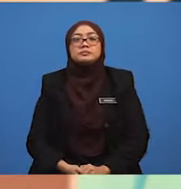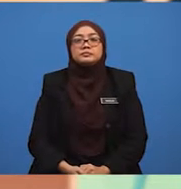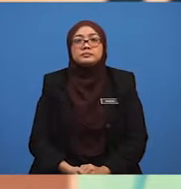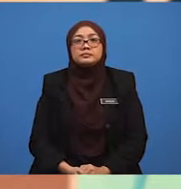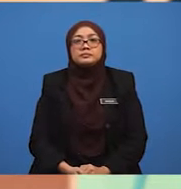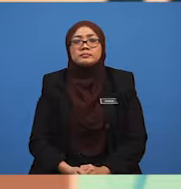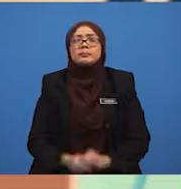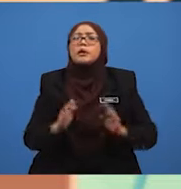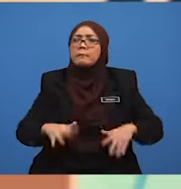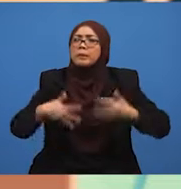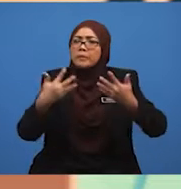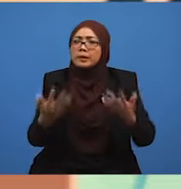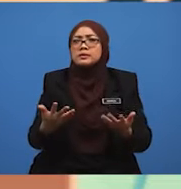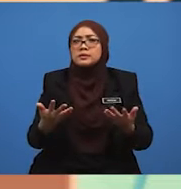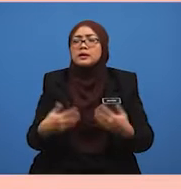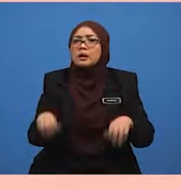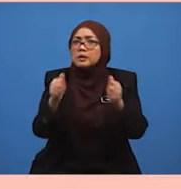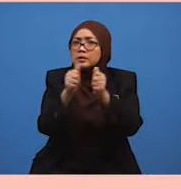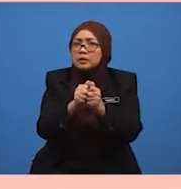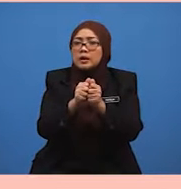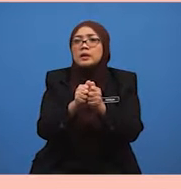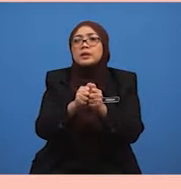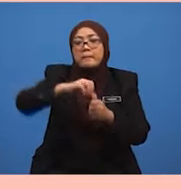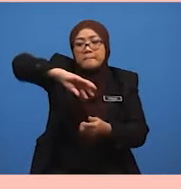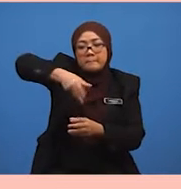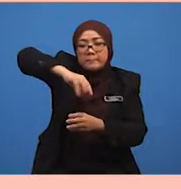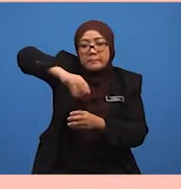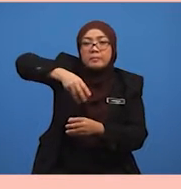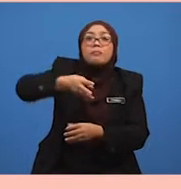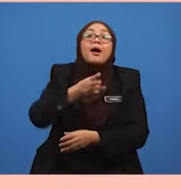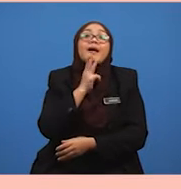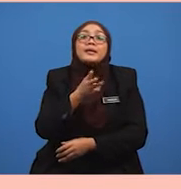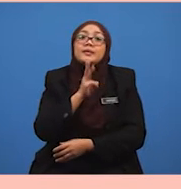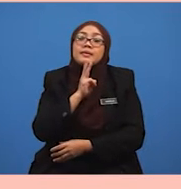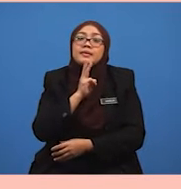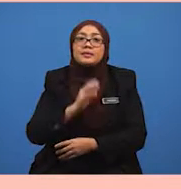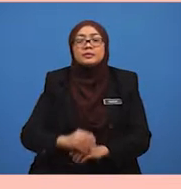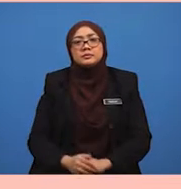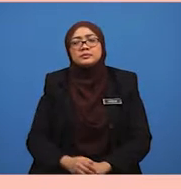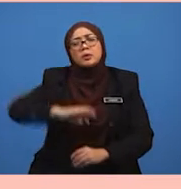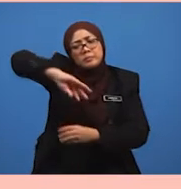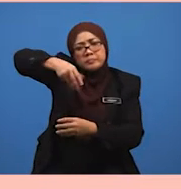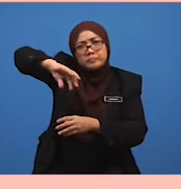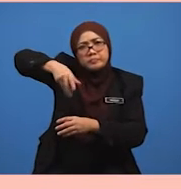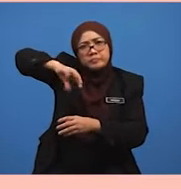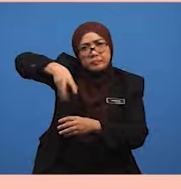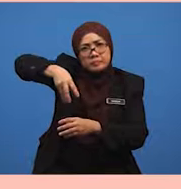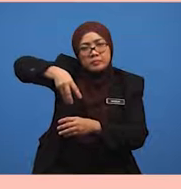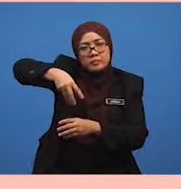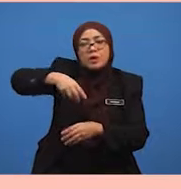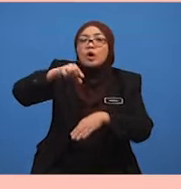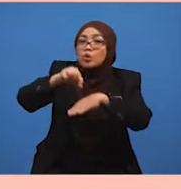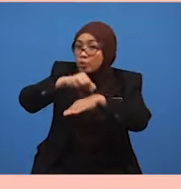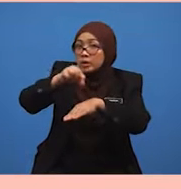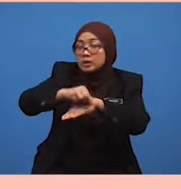Bagaimana pula dengan pilih air? Pilih air juga menggunakan mesin ringkas roda dan